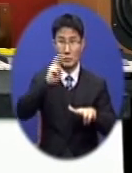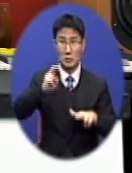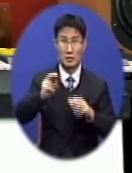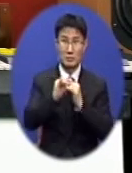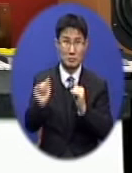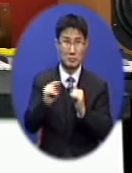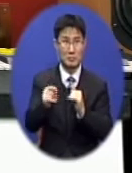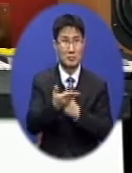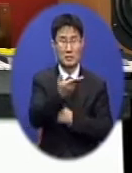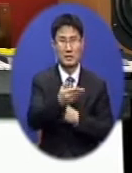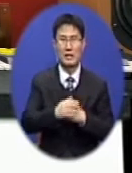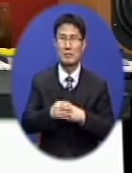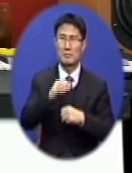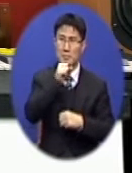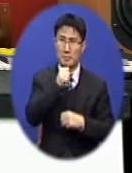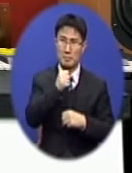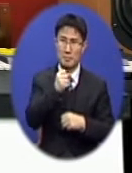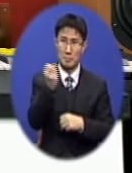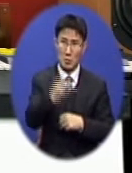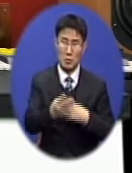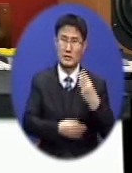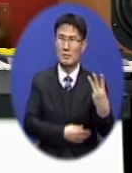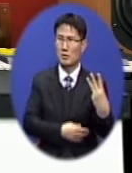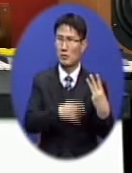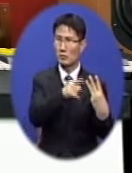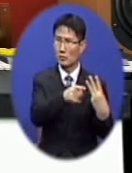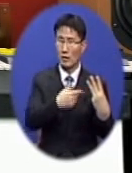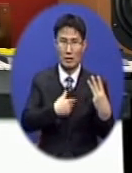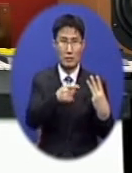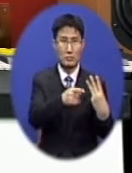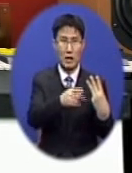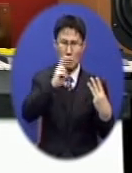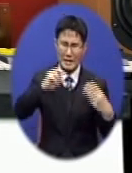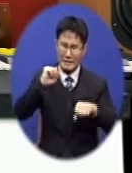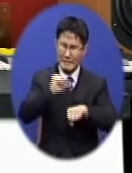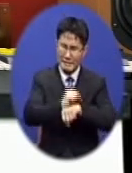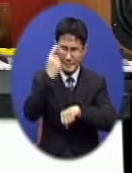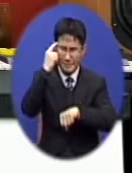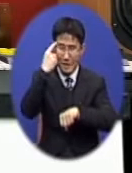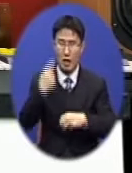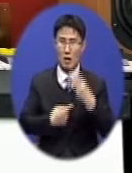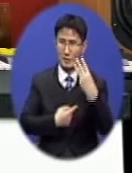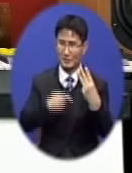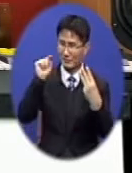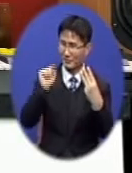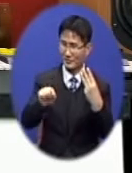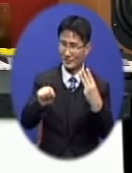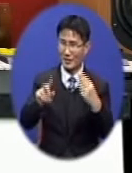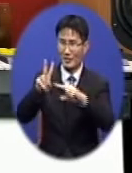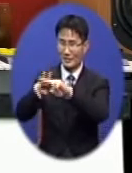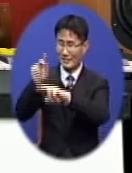부르실 어머니가 3번이에요. 네. 3번이 잘했다 생각하시는 분들은 3번 누르시고